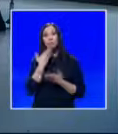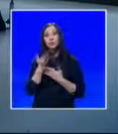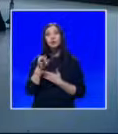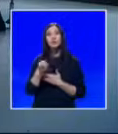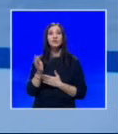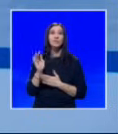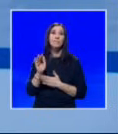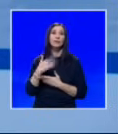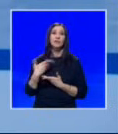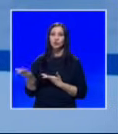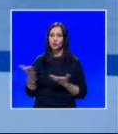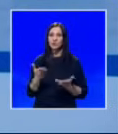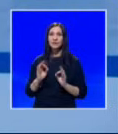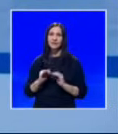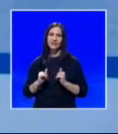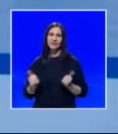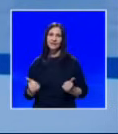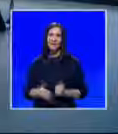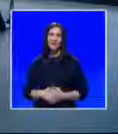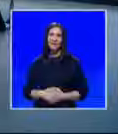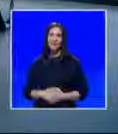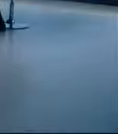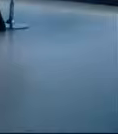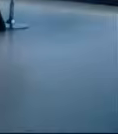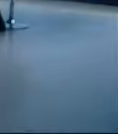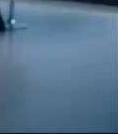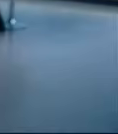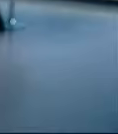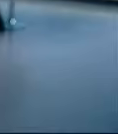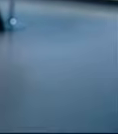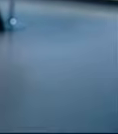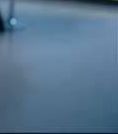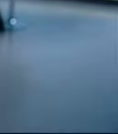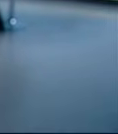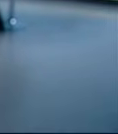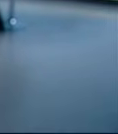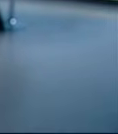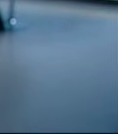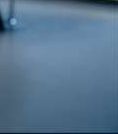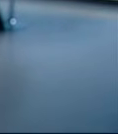че бяхте наш гост. Така се разделяме. Довиждане до утре.